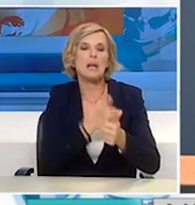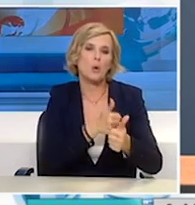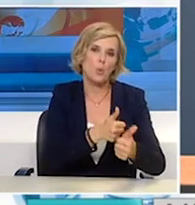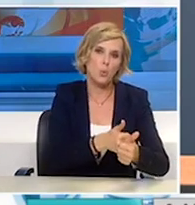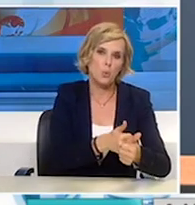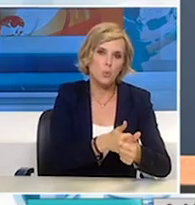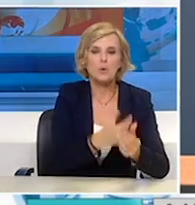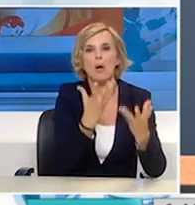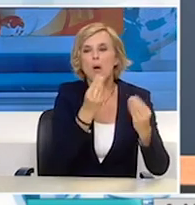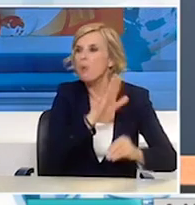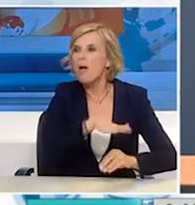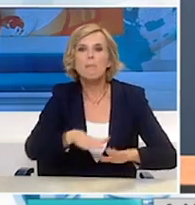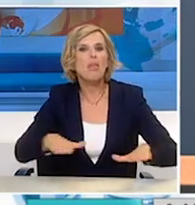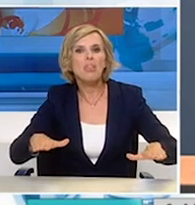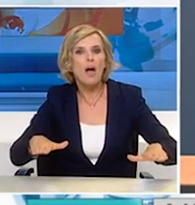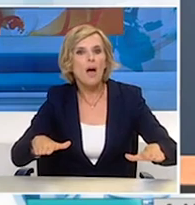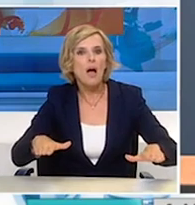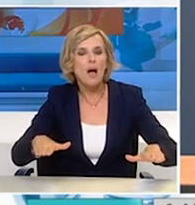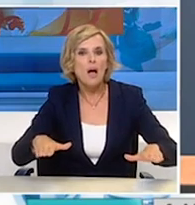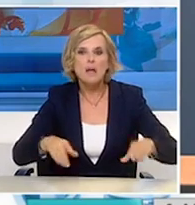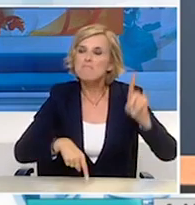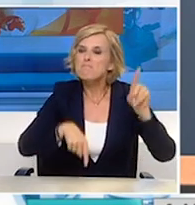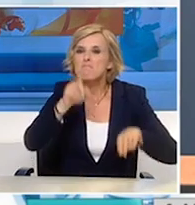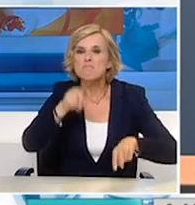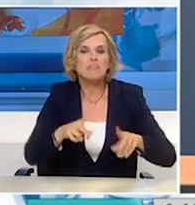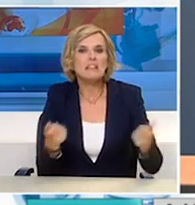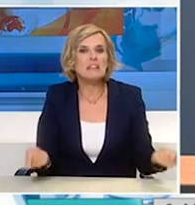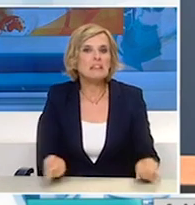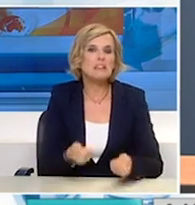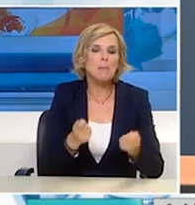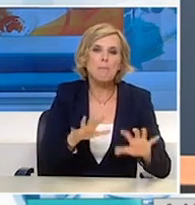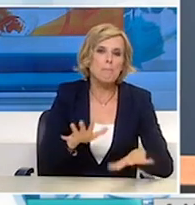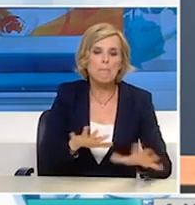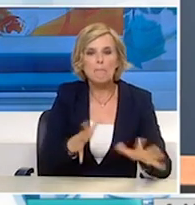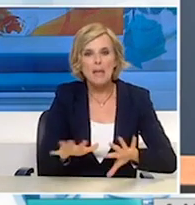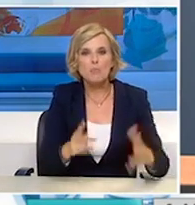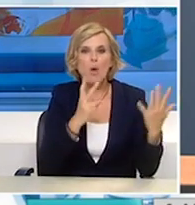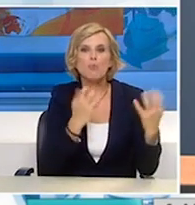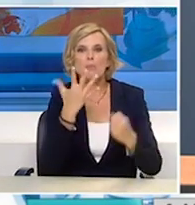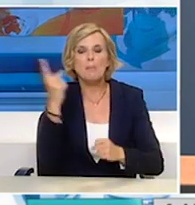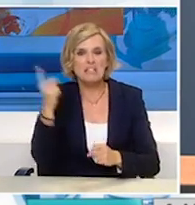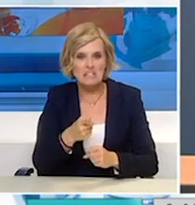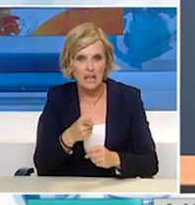περισσότεροι μαθητές, μαθήτριες σε κάποιες έρευνες του εξωτερικού έως και 75%